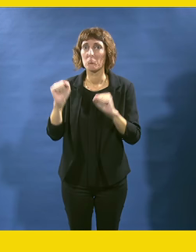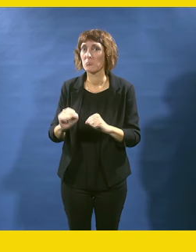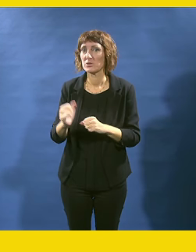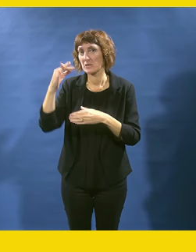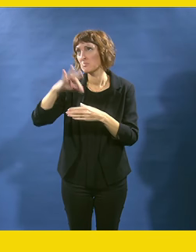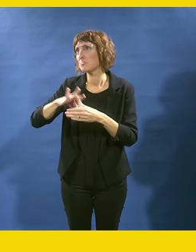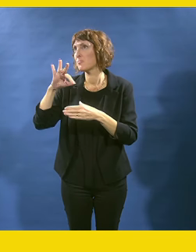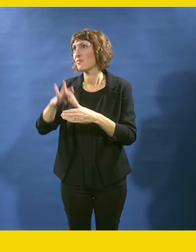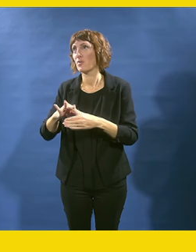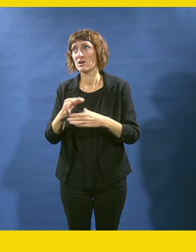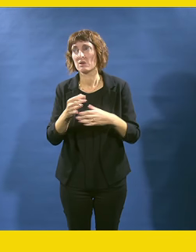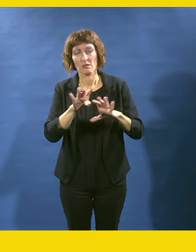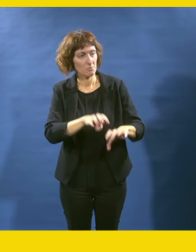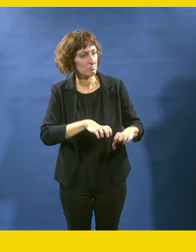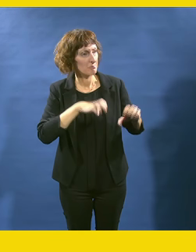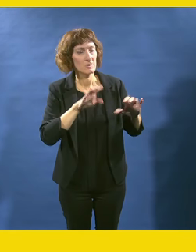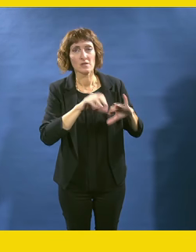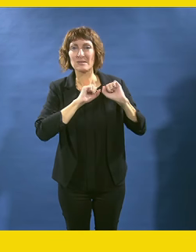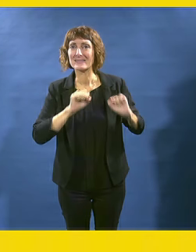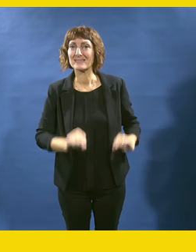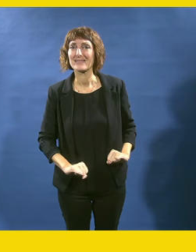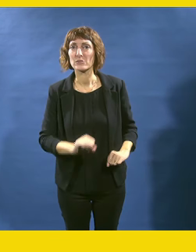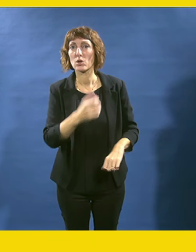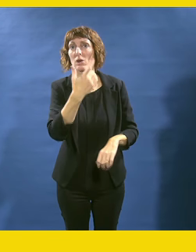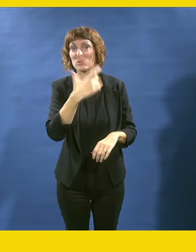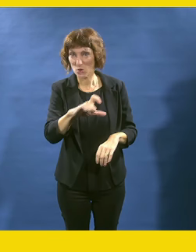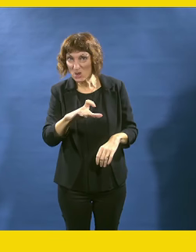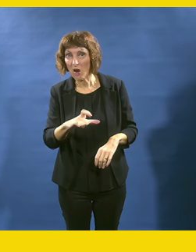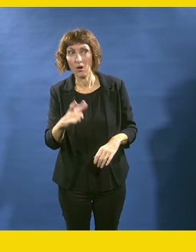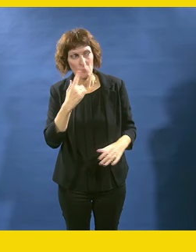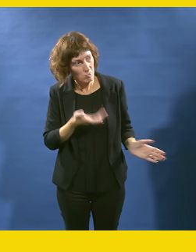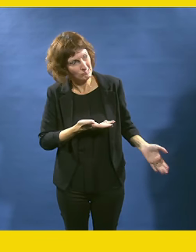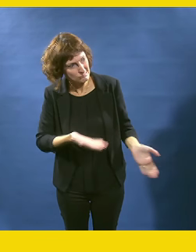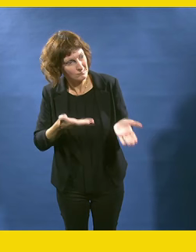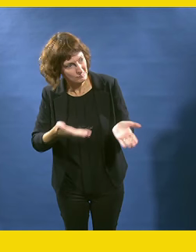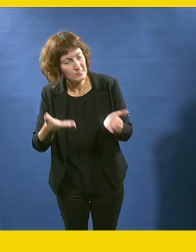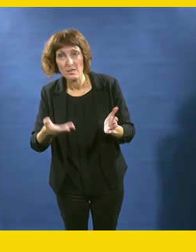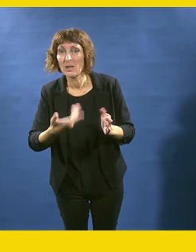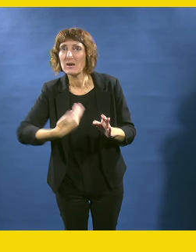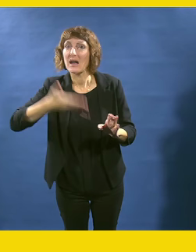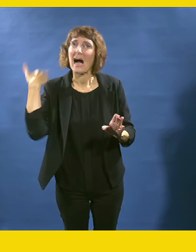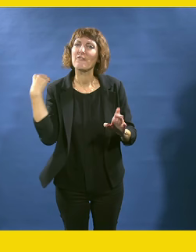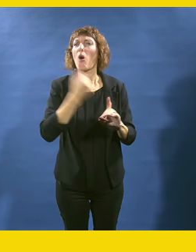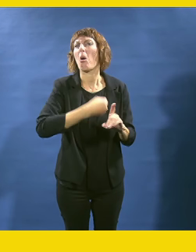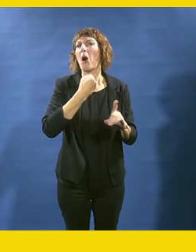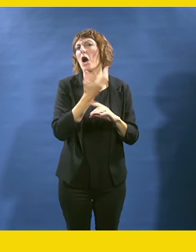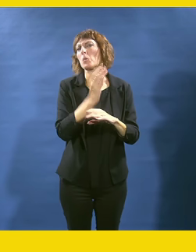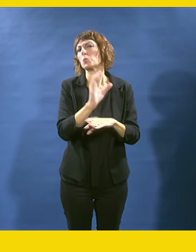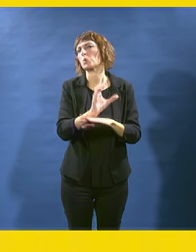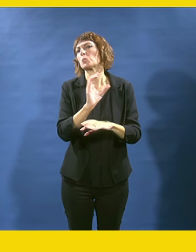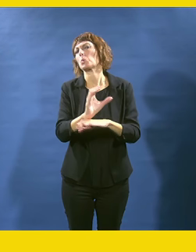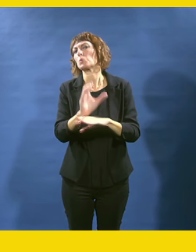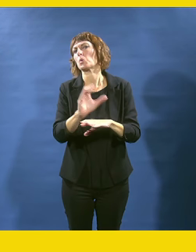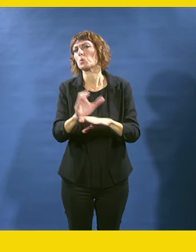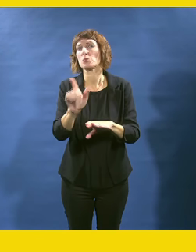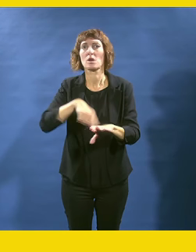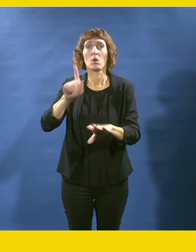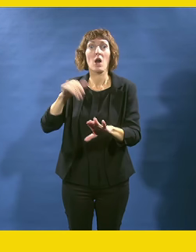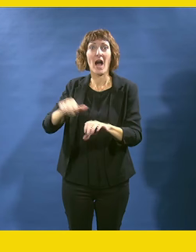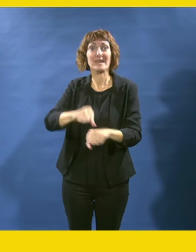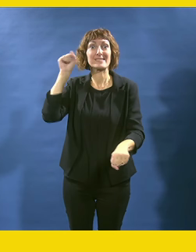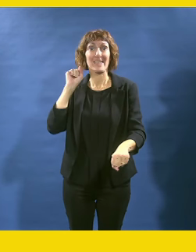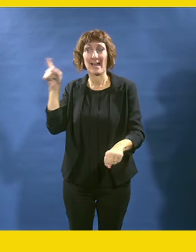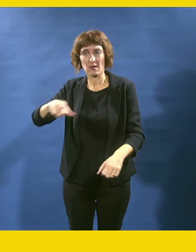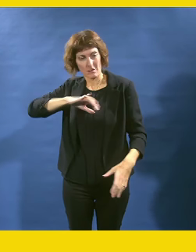200 sénateurs pour constitutionnaliser un droit contre lequel ils se sont battus sans relâche pendant un siècle.